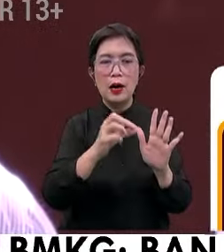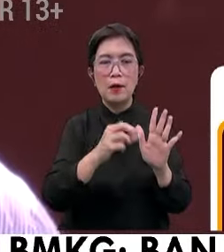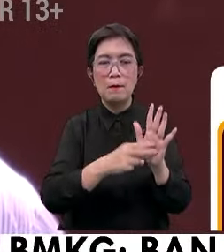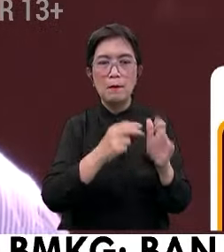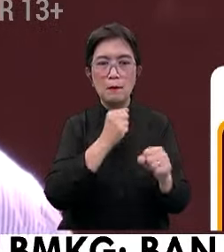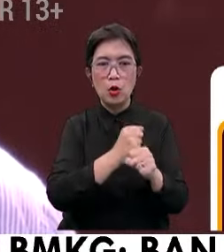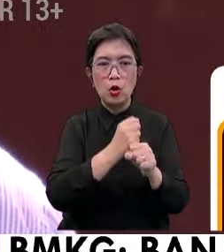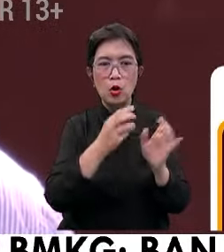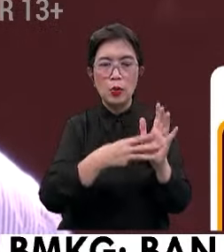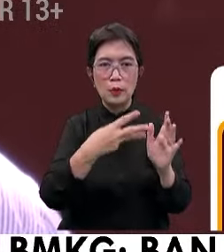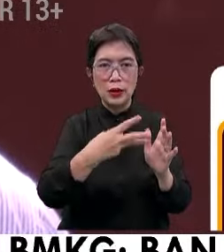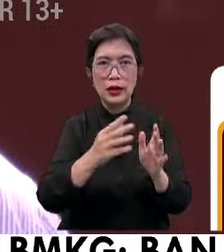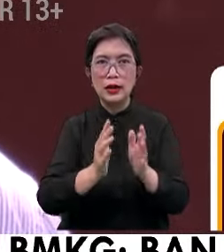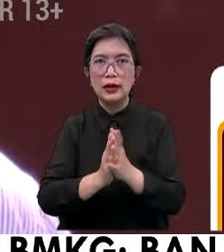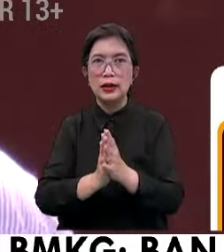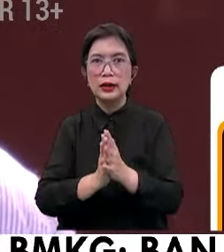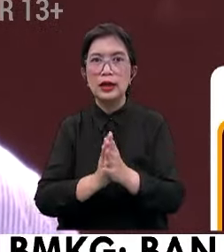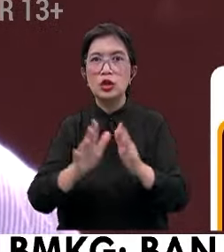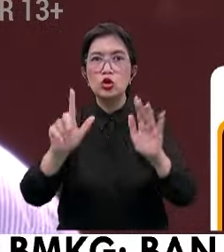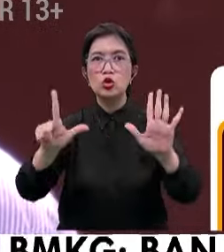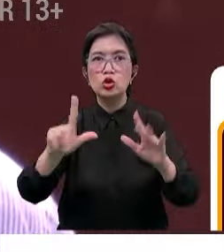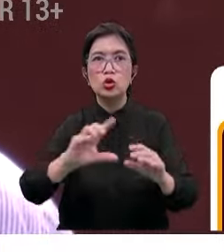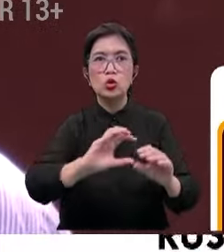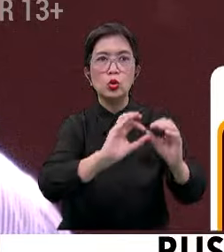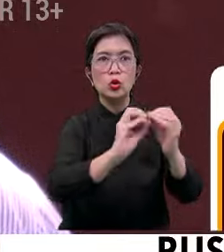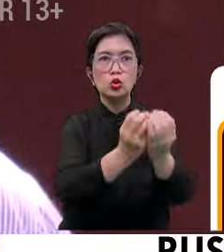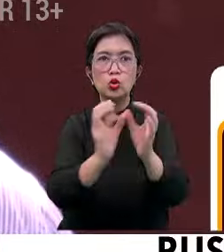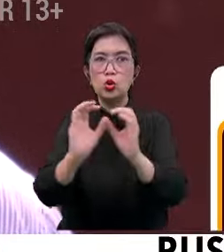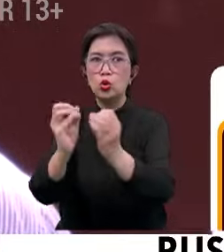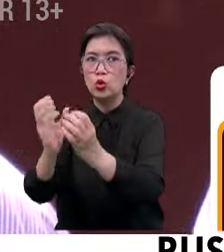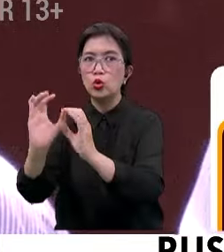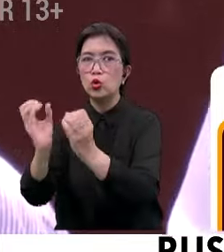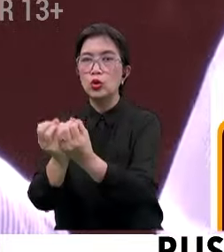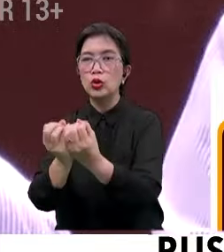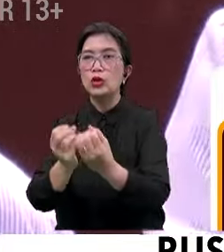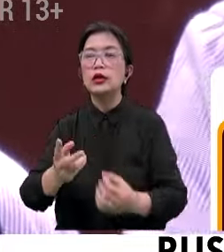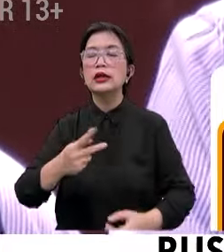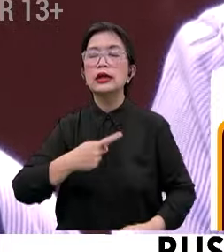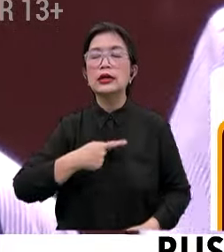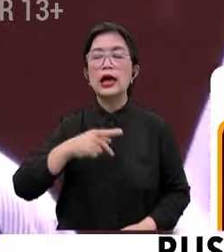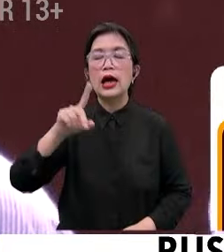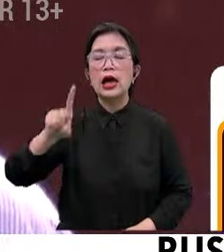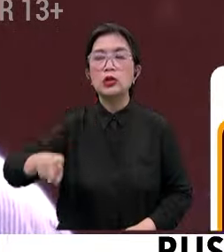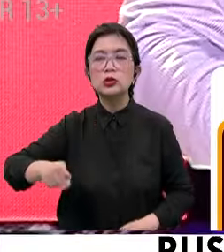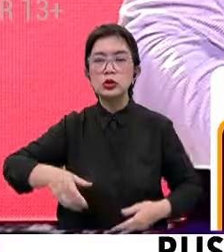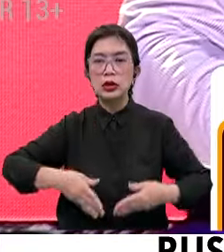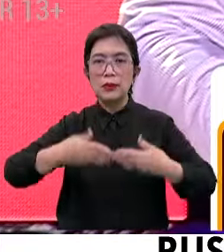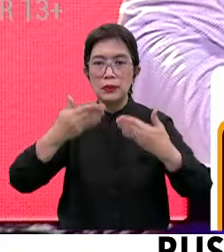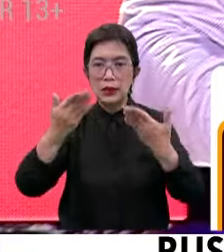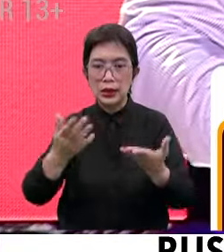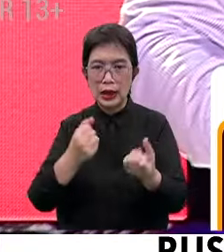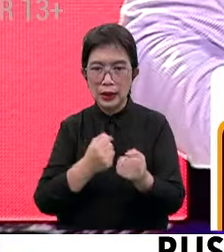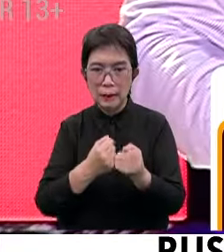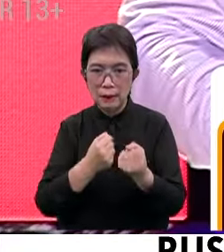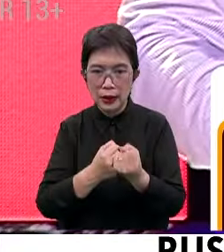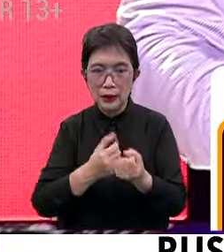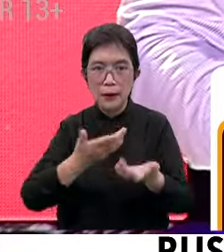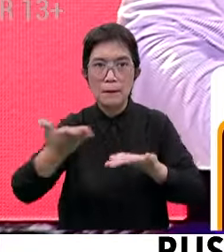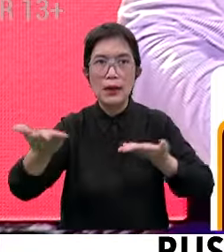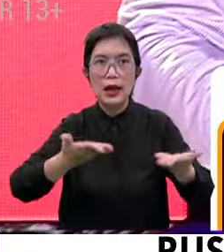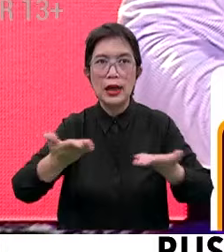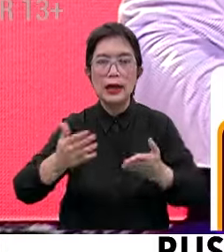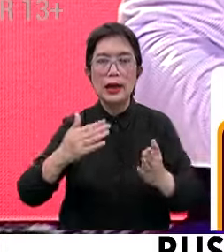kepada 7 suku. Kita harus memberikan kontribusi atau pelayanan